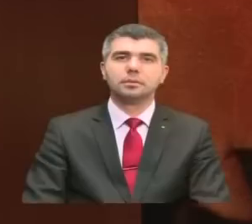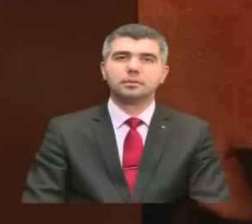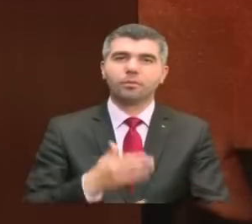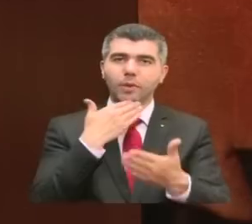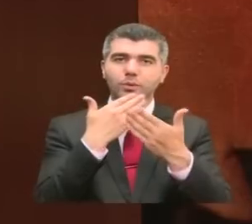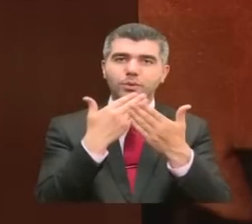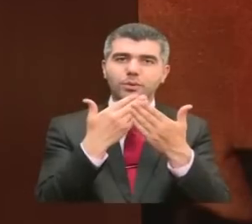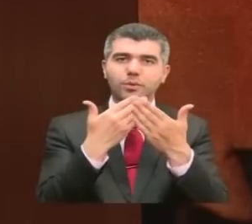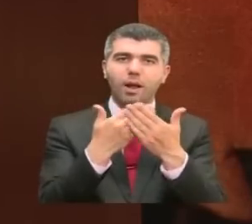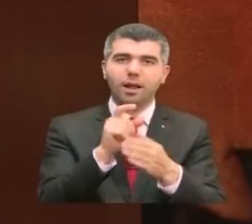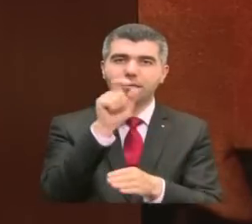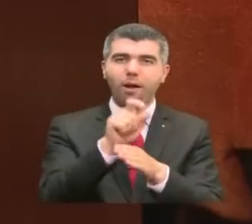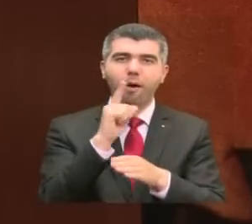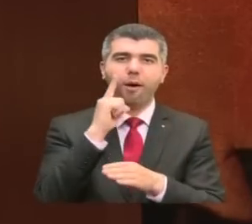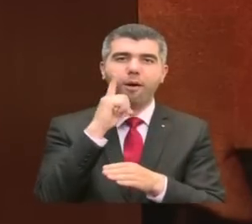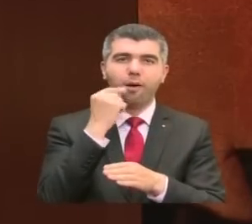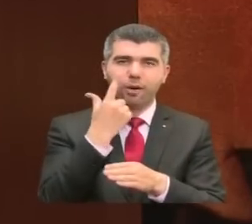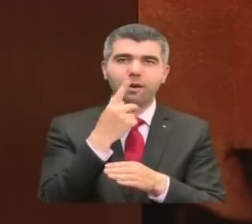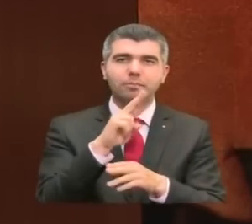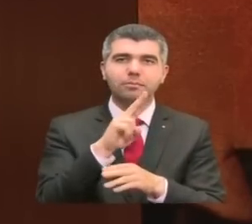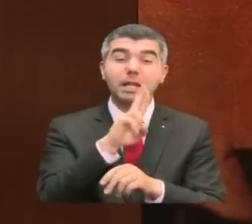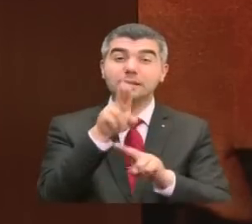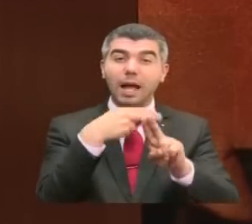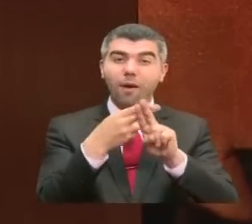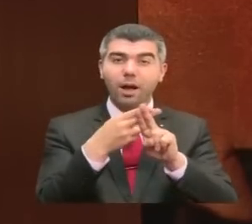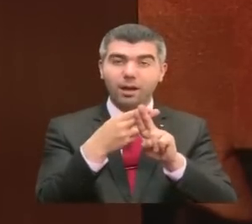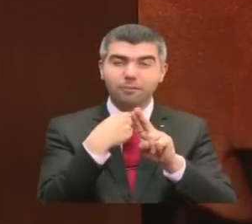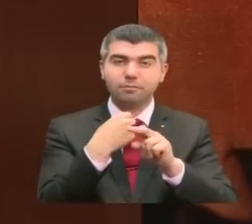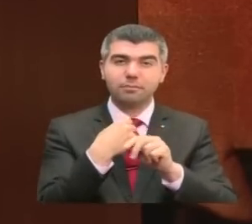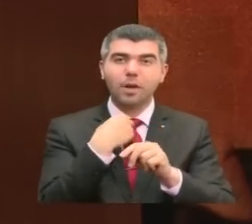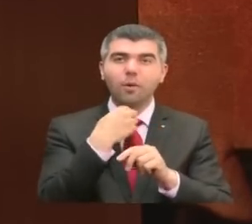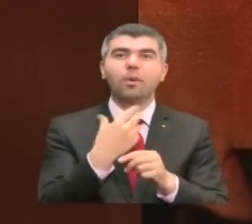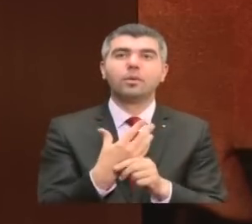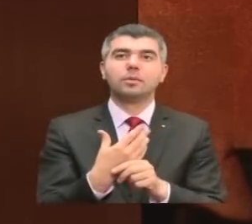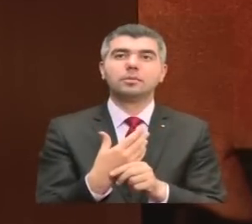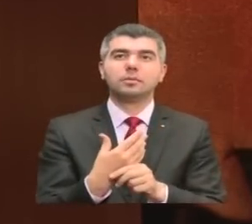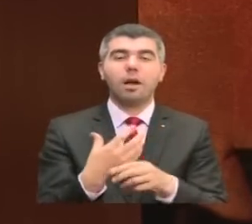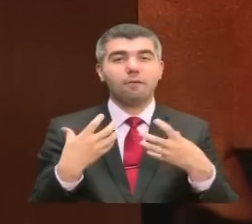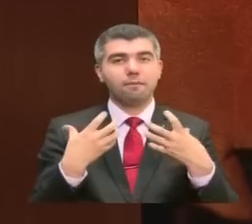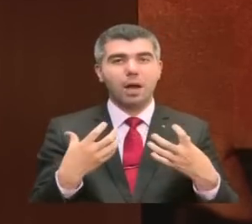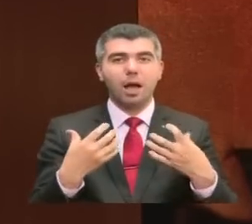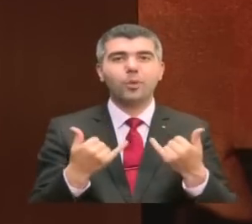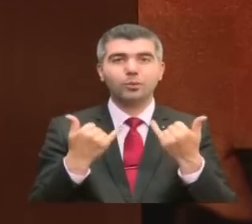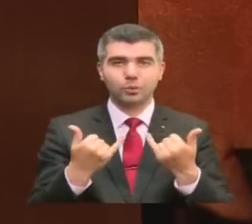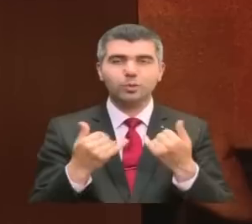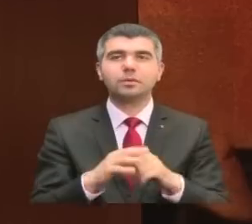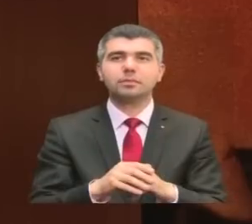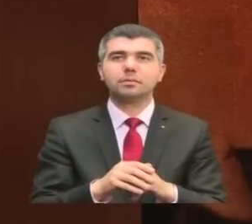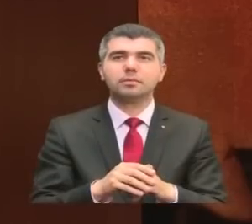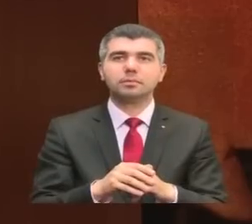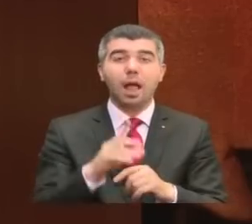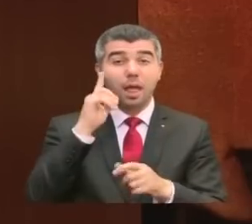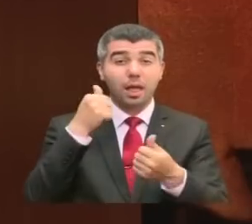شكرا السيد النائب المحترم جوابا على سؤالكم يشرفني ان اؤكد ان كما تعلمون ف